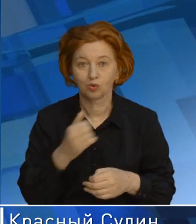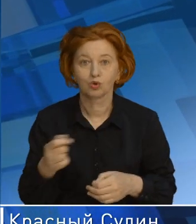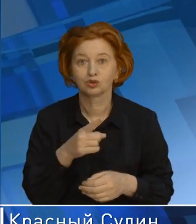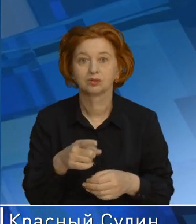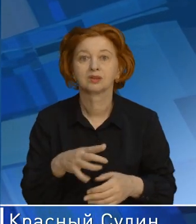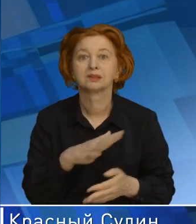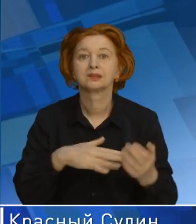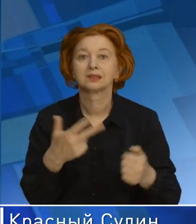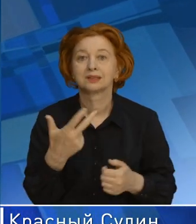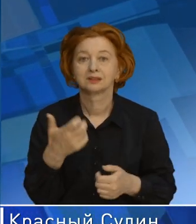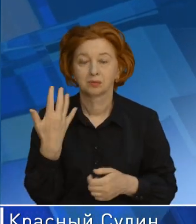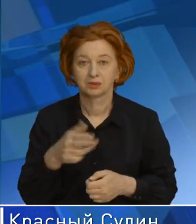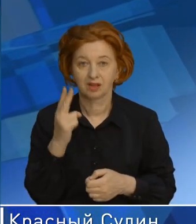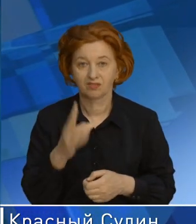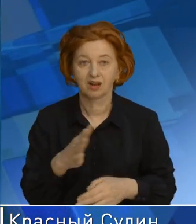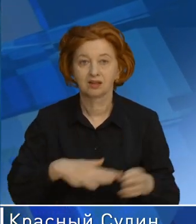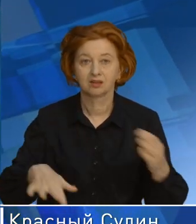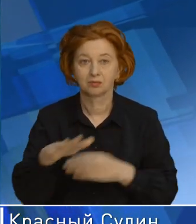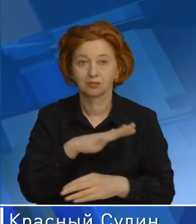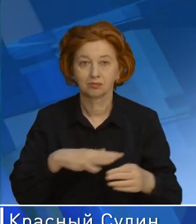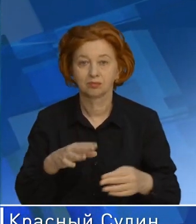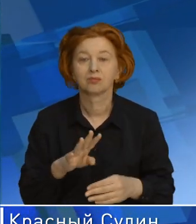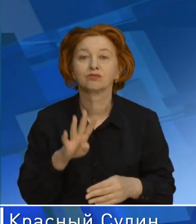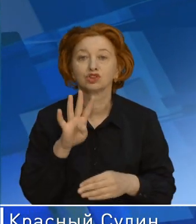площади 350 квадратных метров потушили ближе к